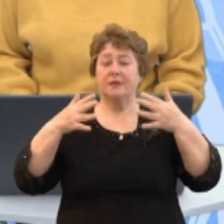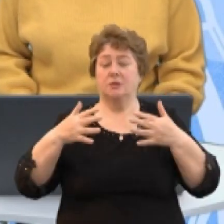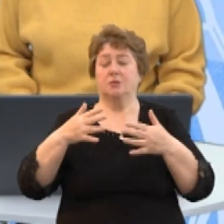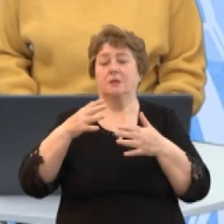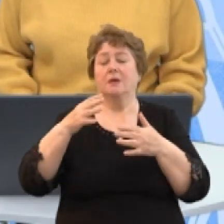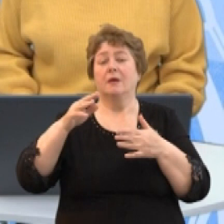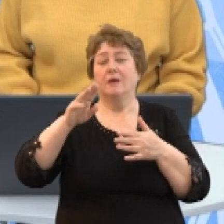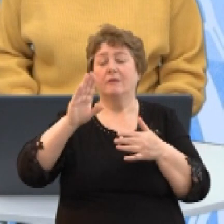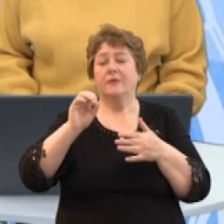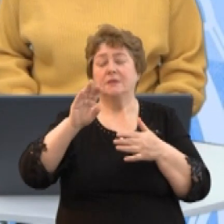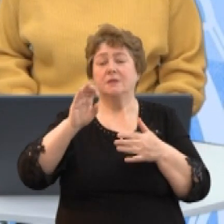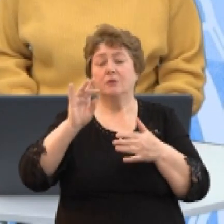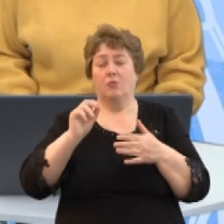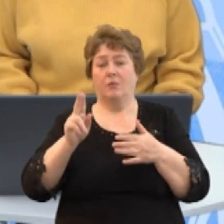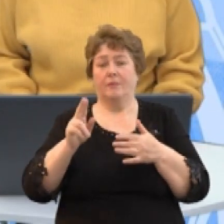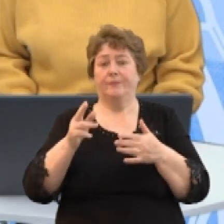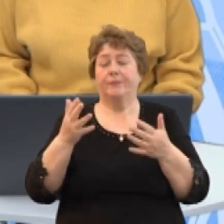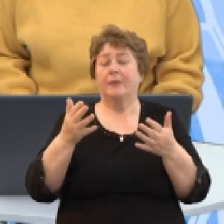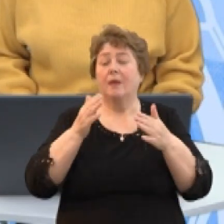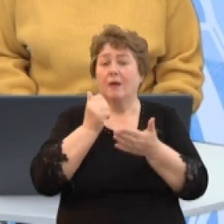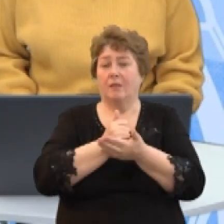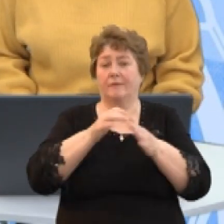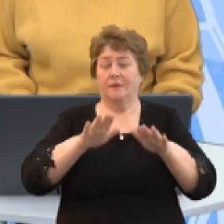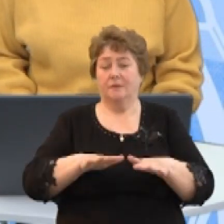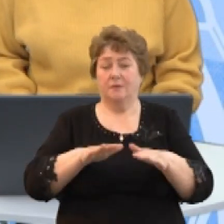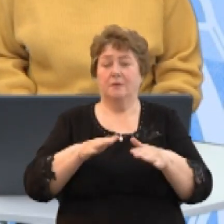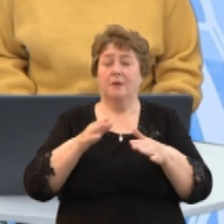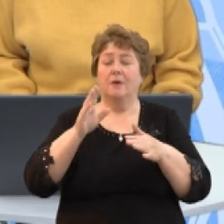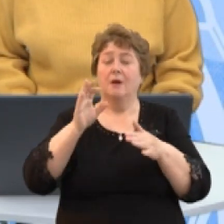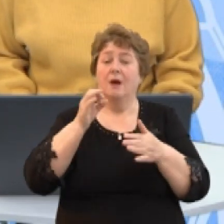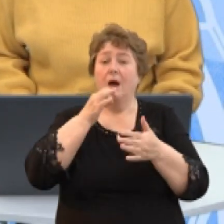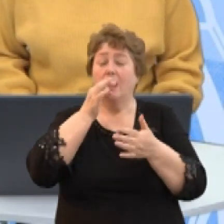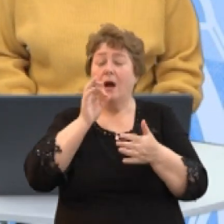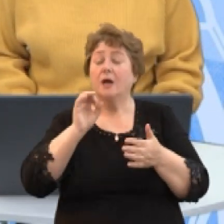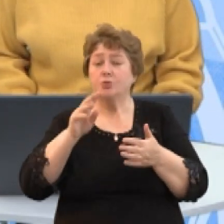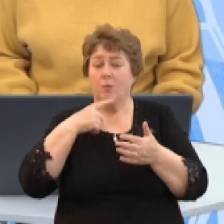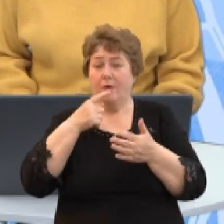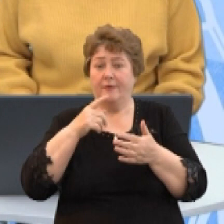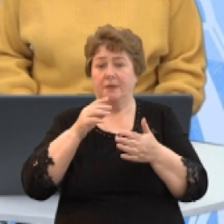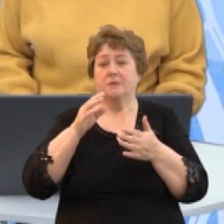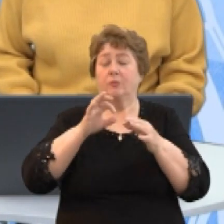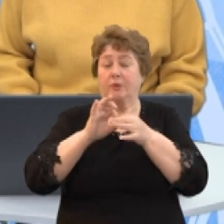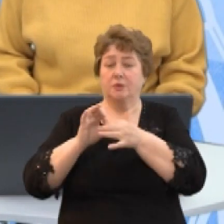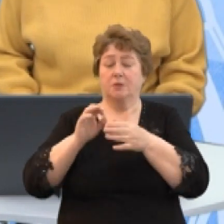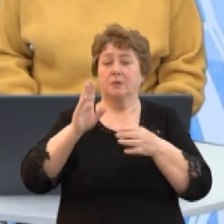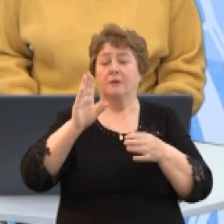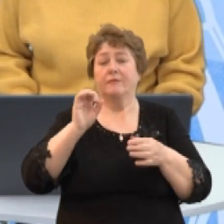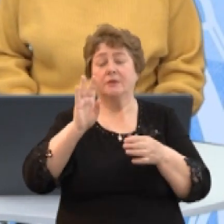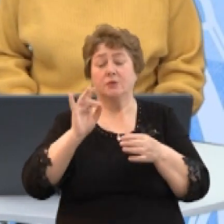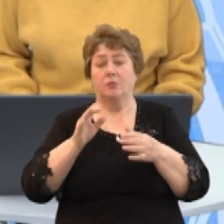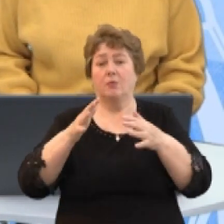грамматической основы о чем говорится в предложении ветерки что о нем говорится что он